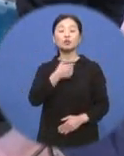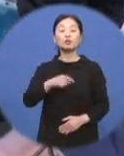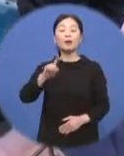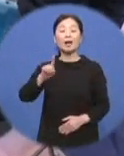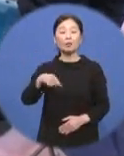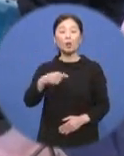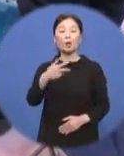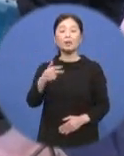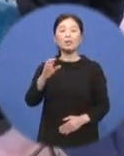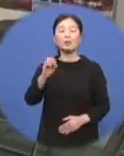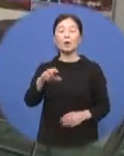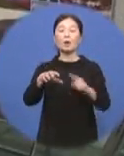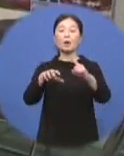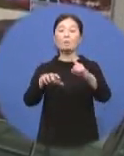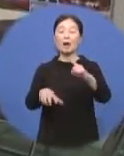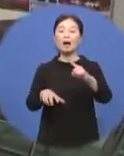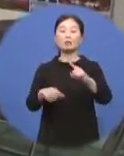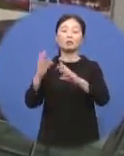フェスタの模様を紹介。